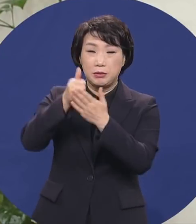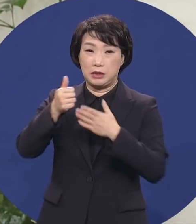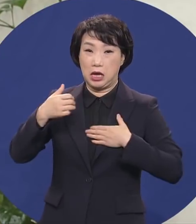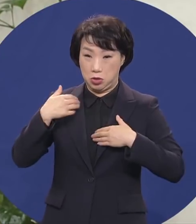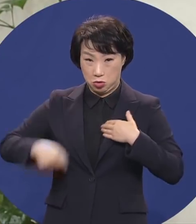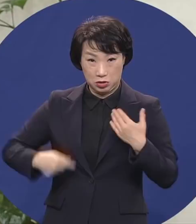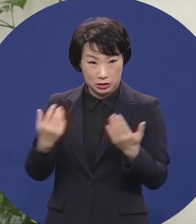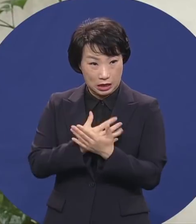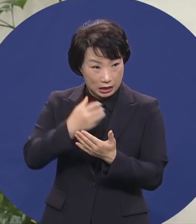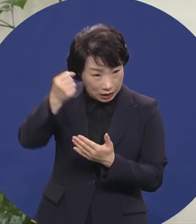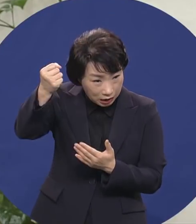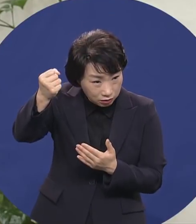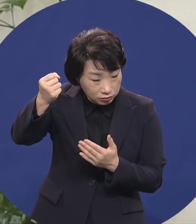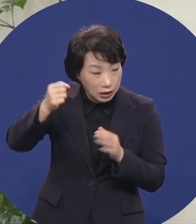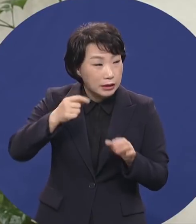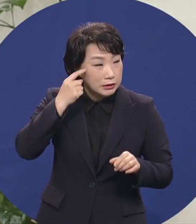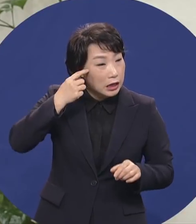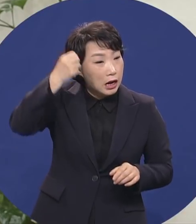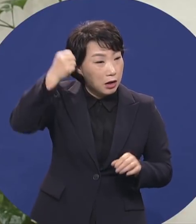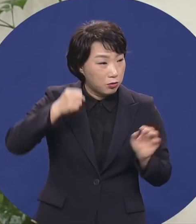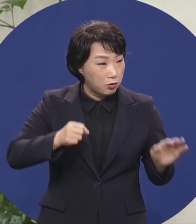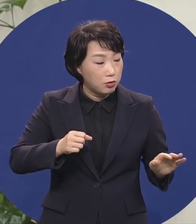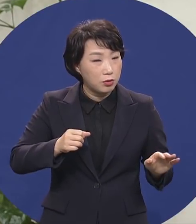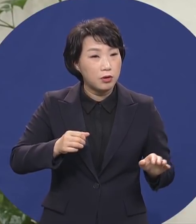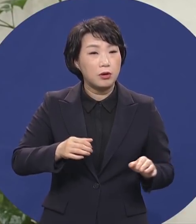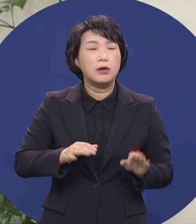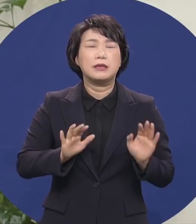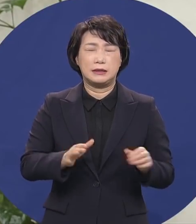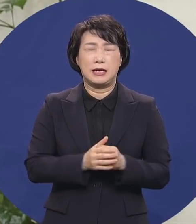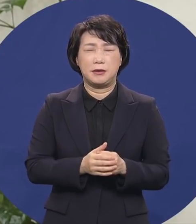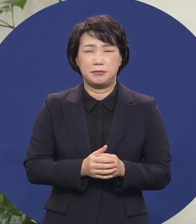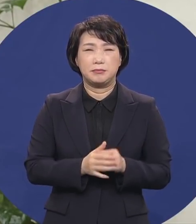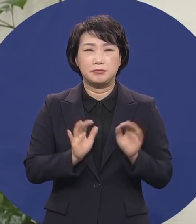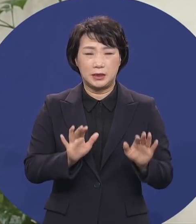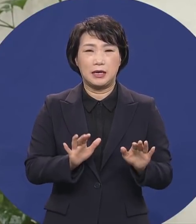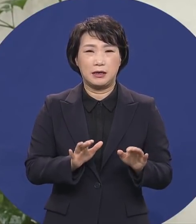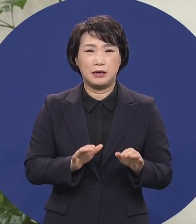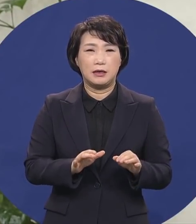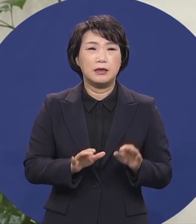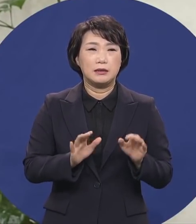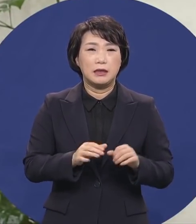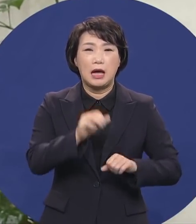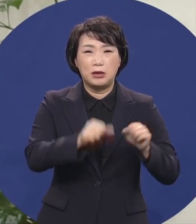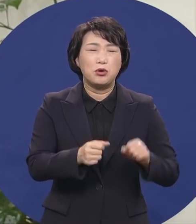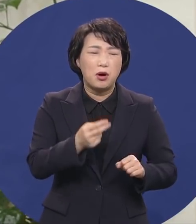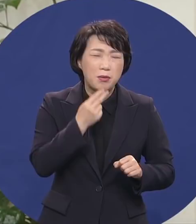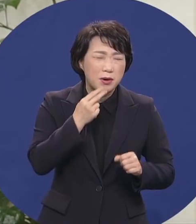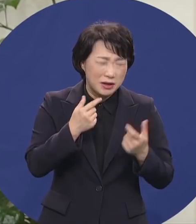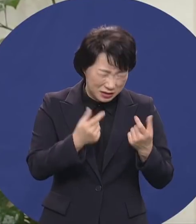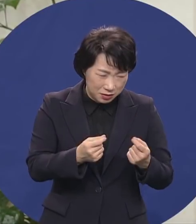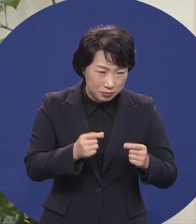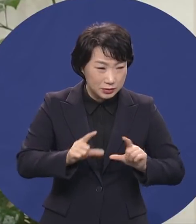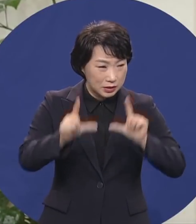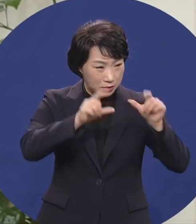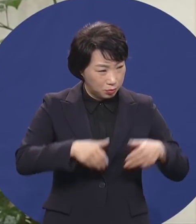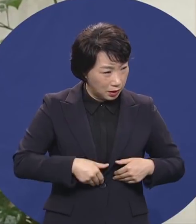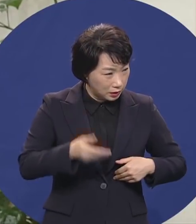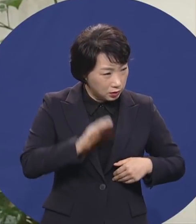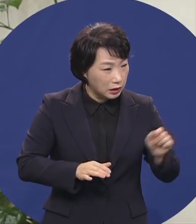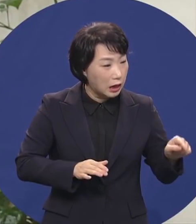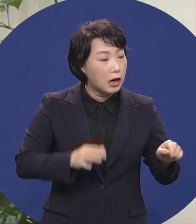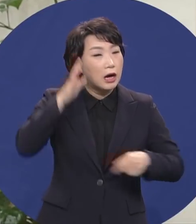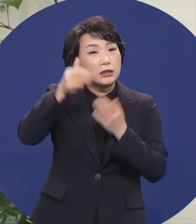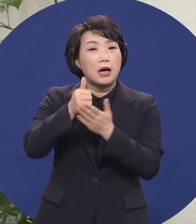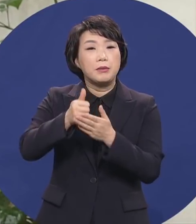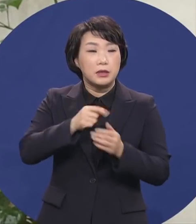회개를 받아주셨다 생각하고 안 그런 척한 것처럼 살아가라. 그러나 하나님의 내 죄를